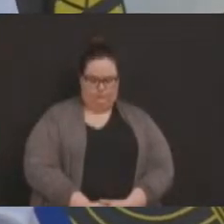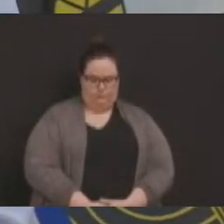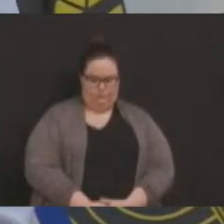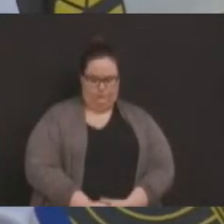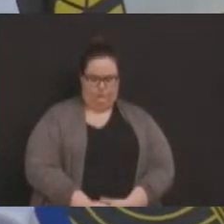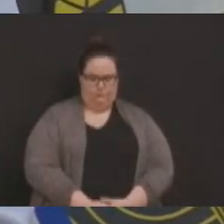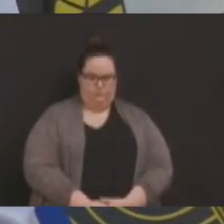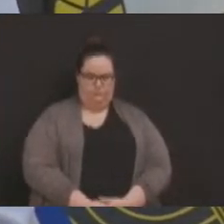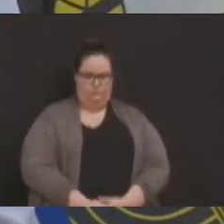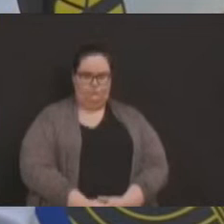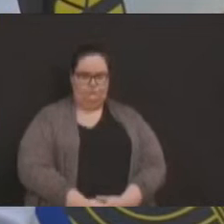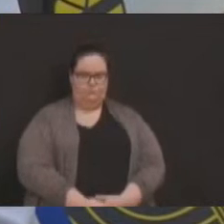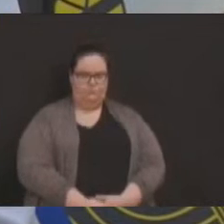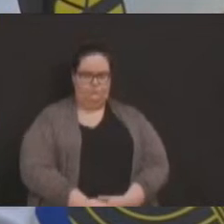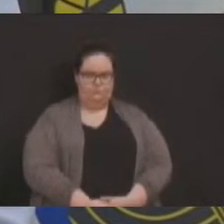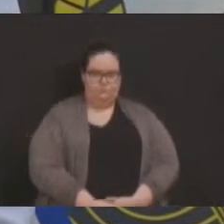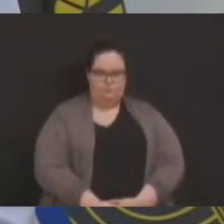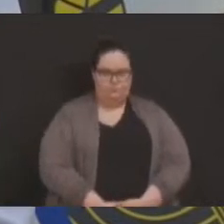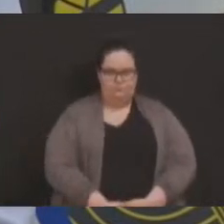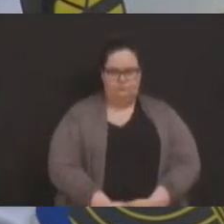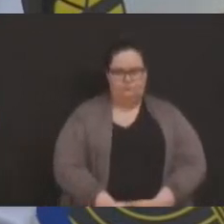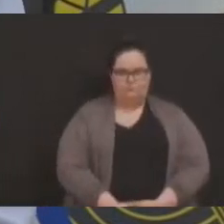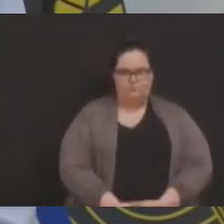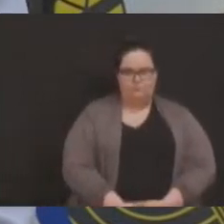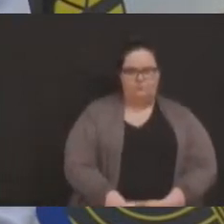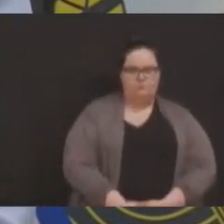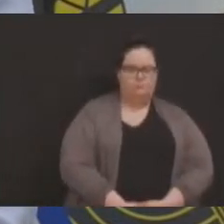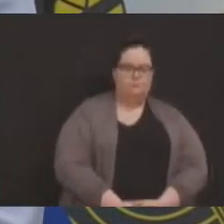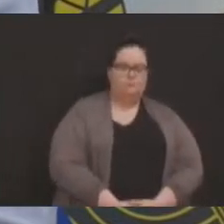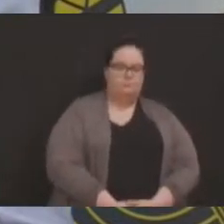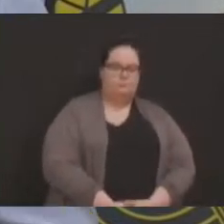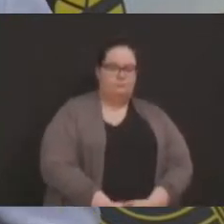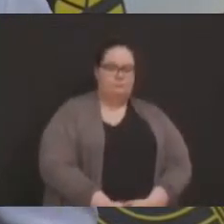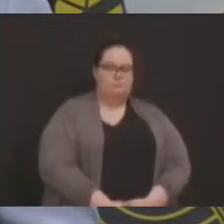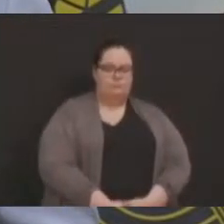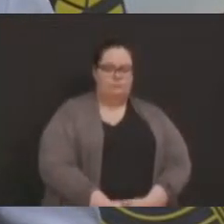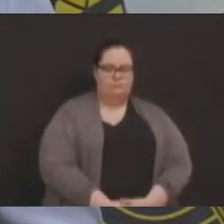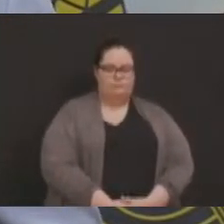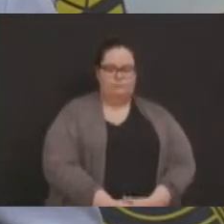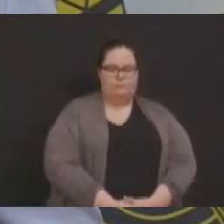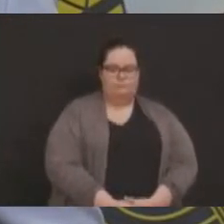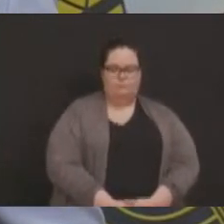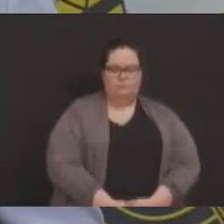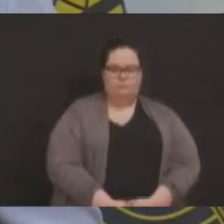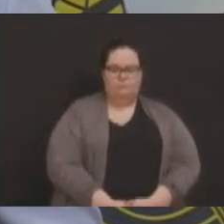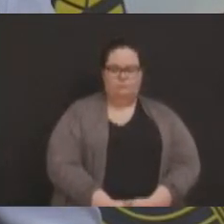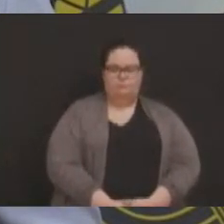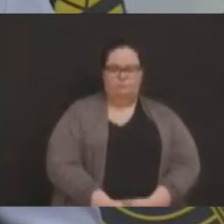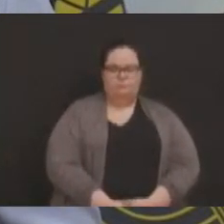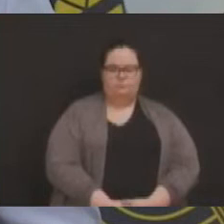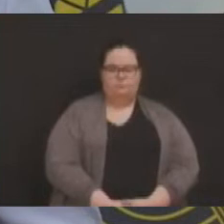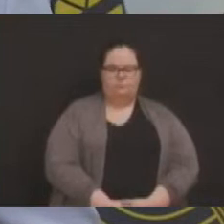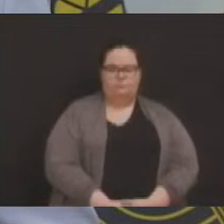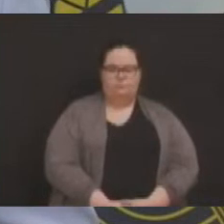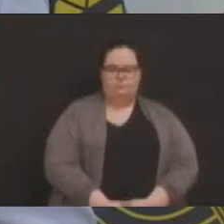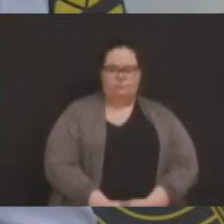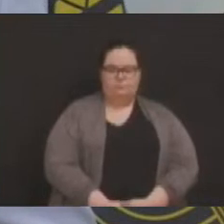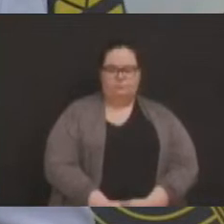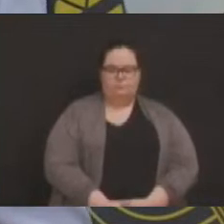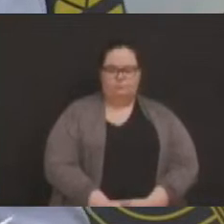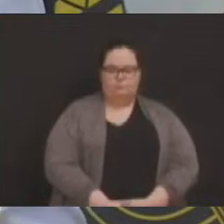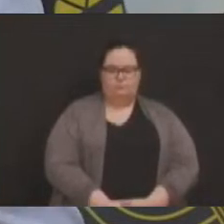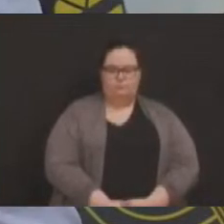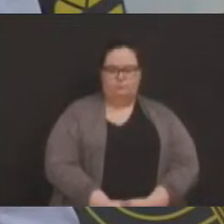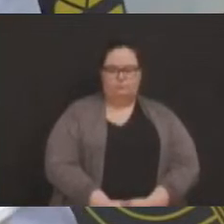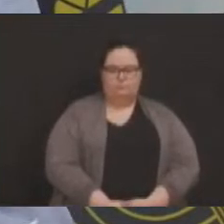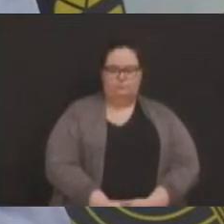bien. Bien, le dépistage, il va se faire aujourd'hui et demain. OK. Peut-être si je pourrais avoir une